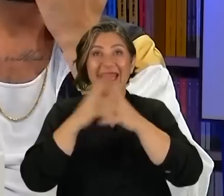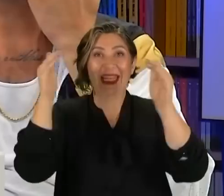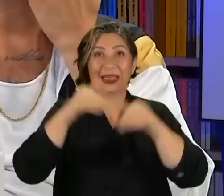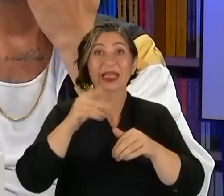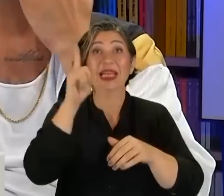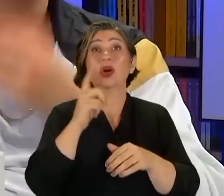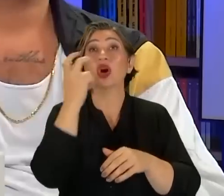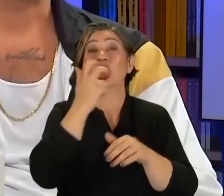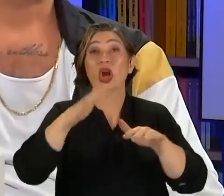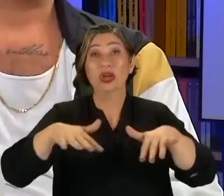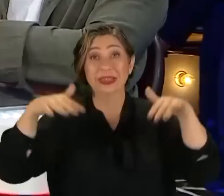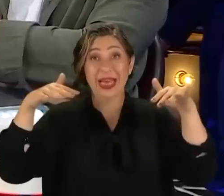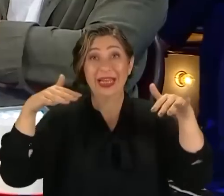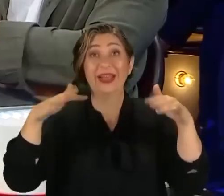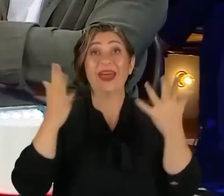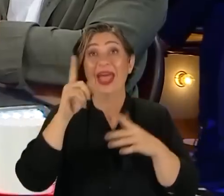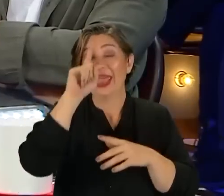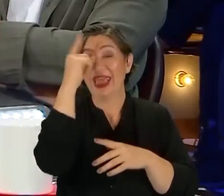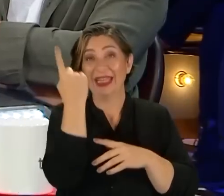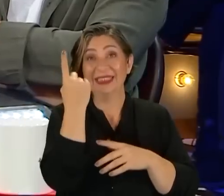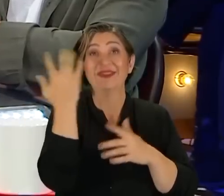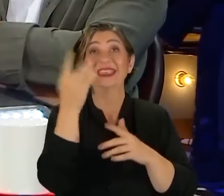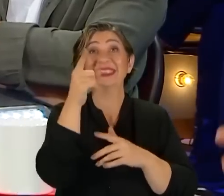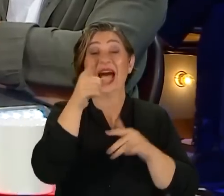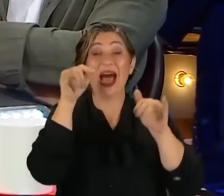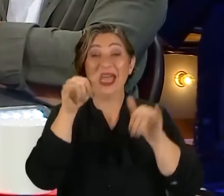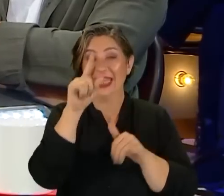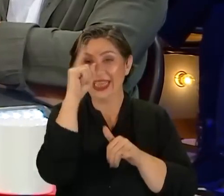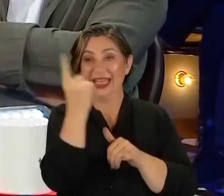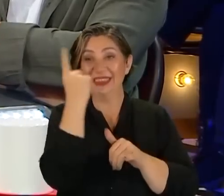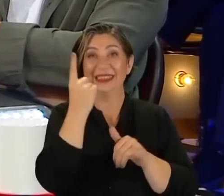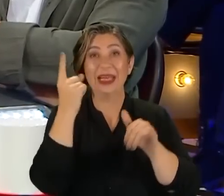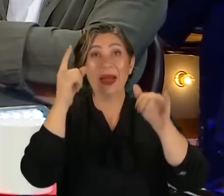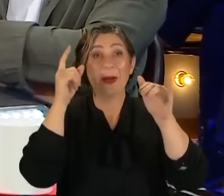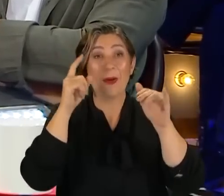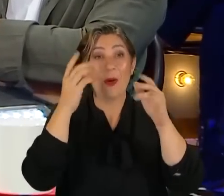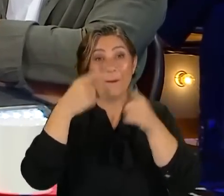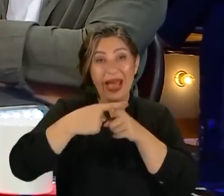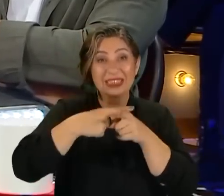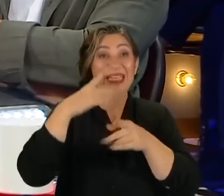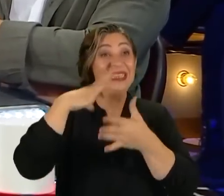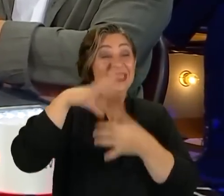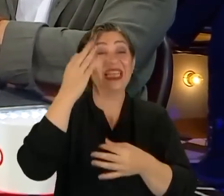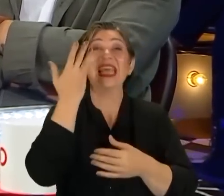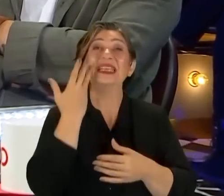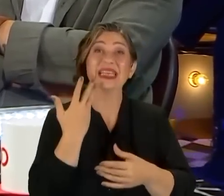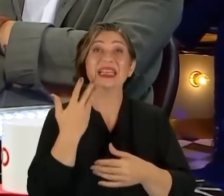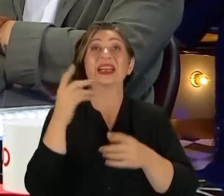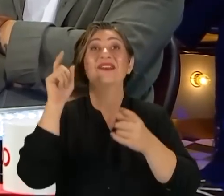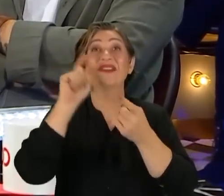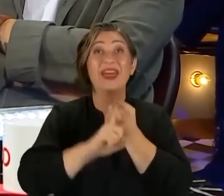konser. Ya da yalnız başına ve sizle aynı yalnızlığı paylaşan insanların izledikleri